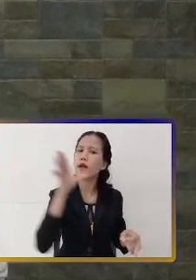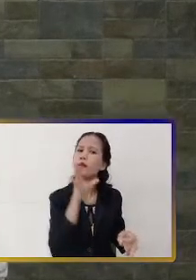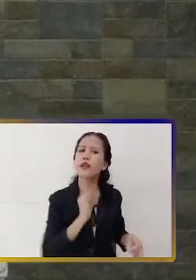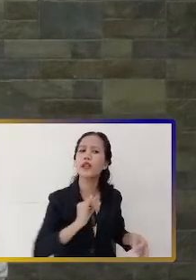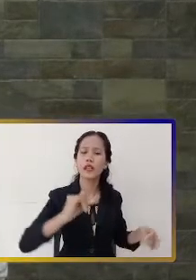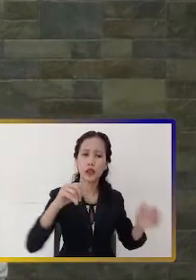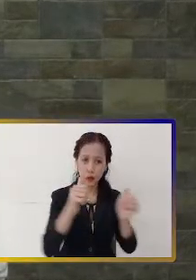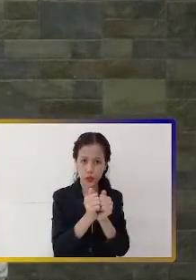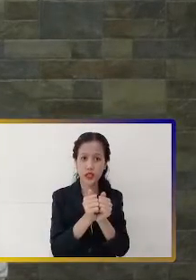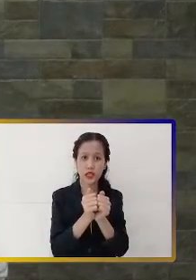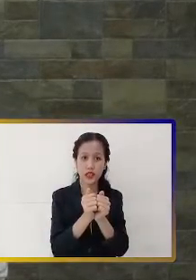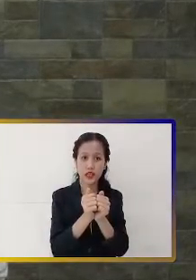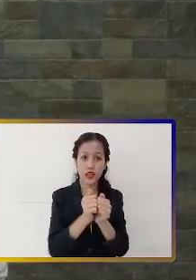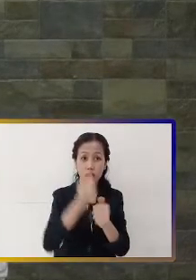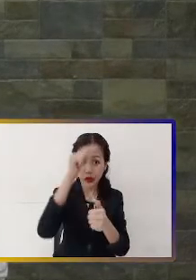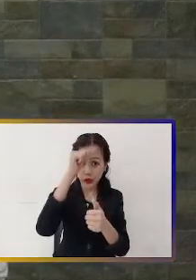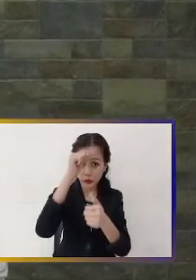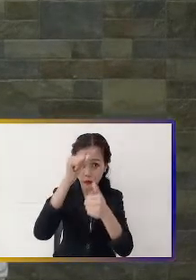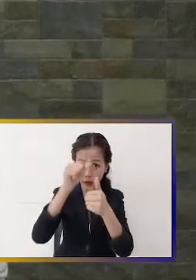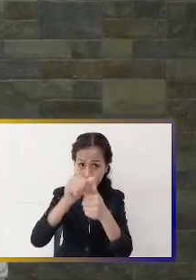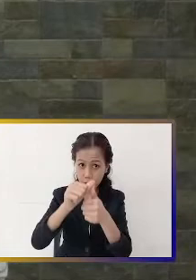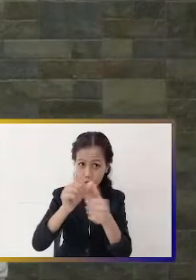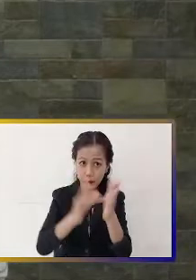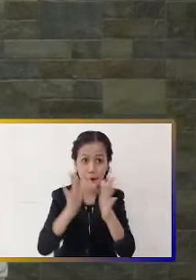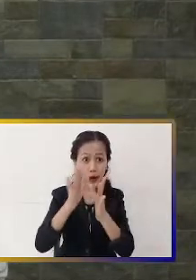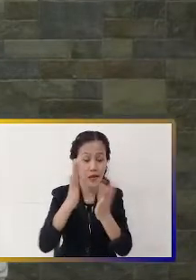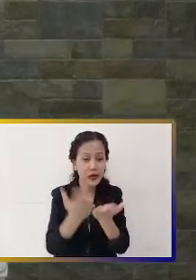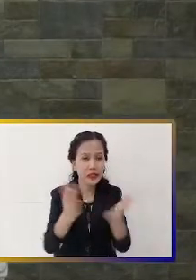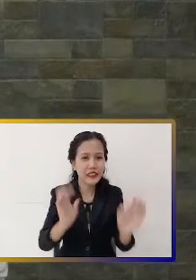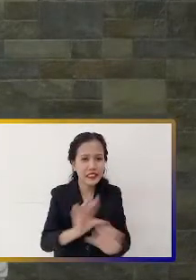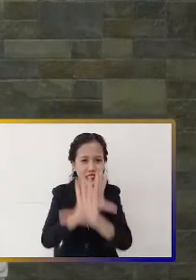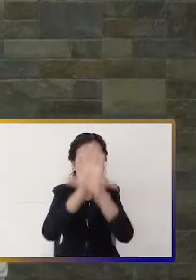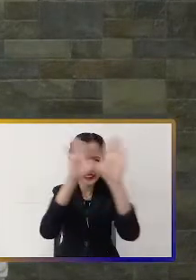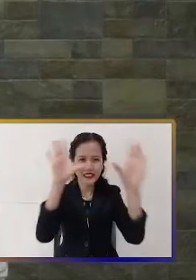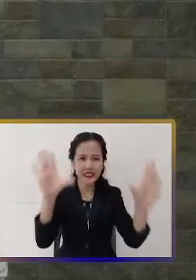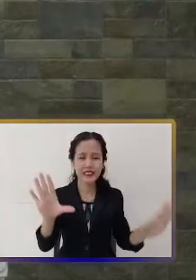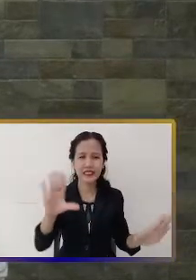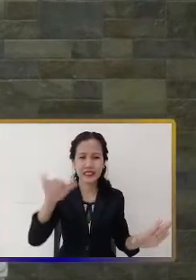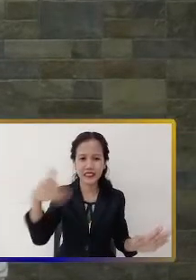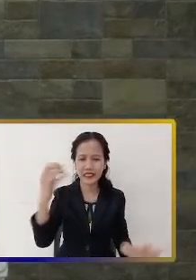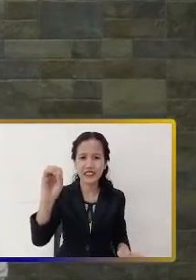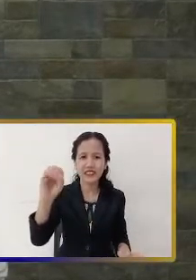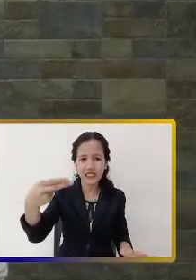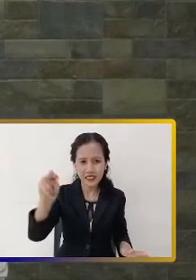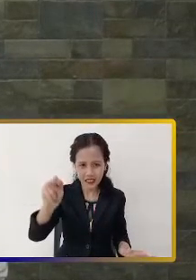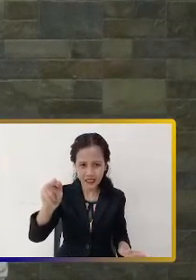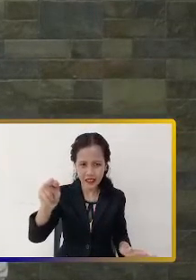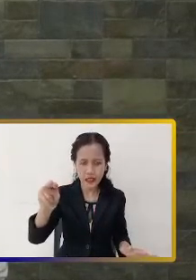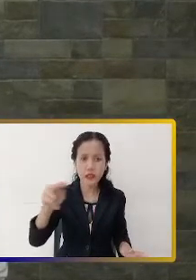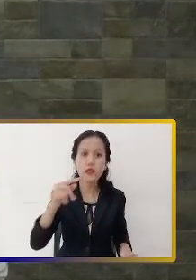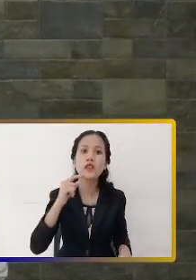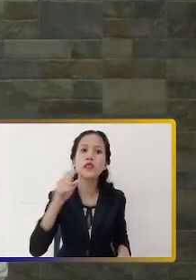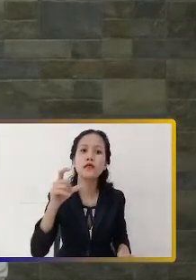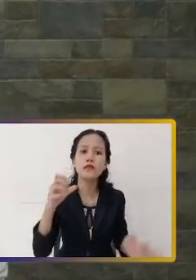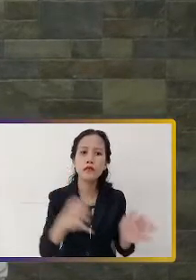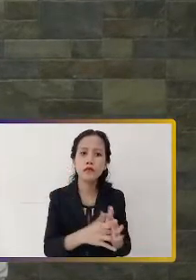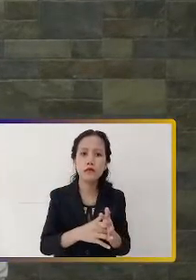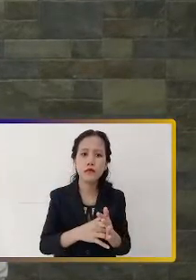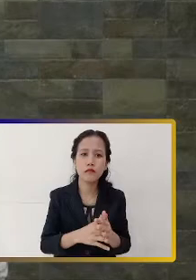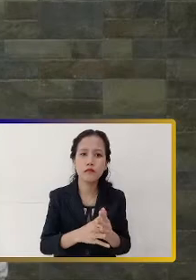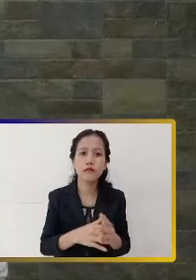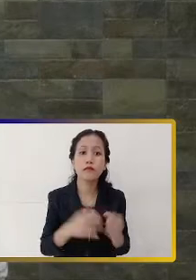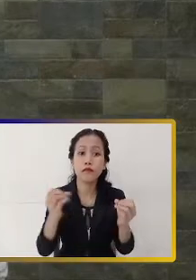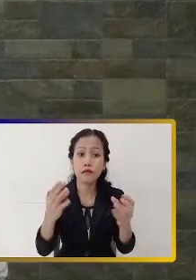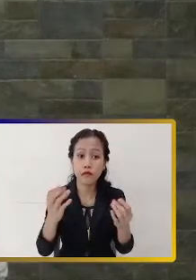lamang tayo. Remember, the Bible is very clear. John declared that as many as received Christ, to them, God gave them the power